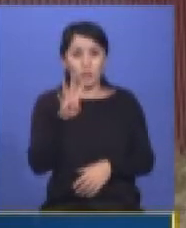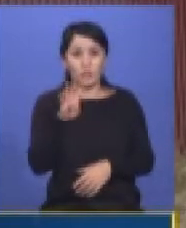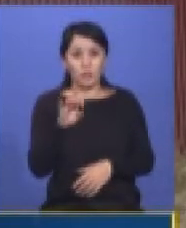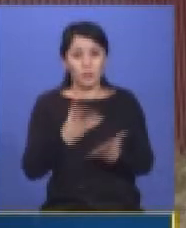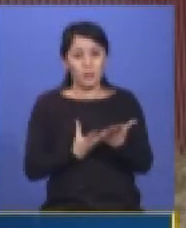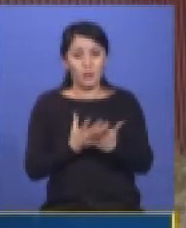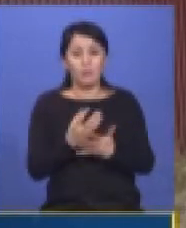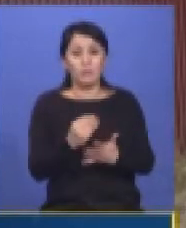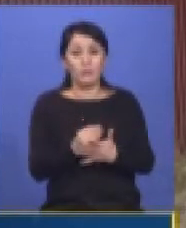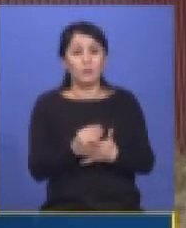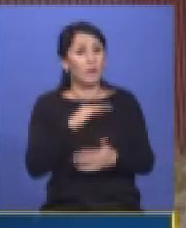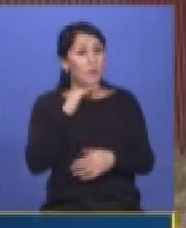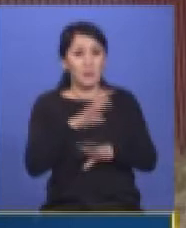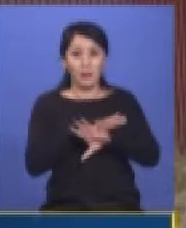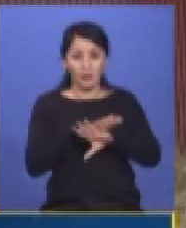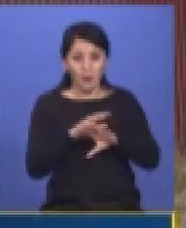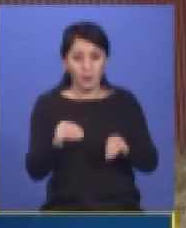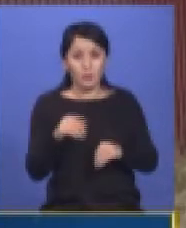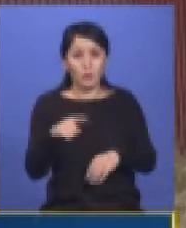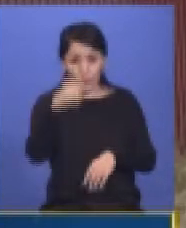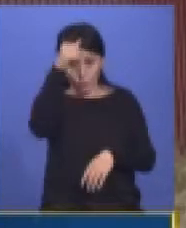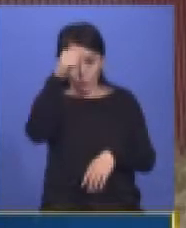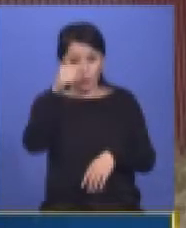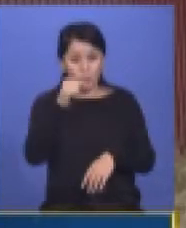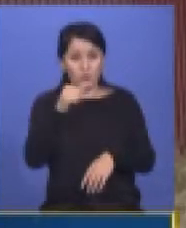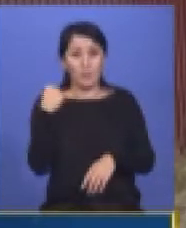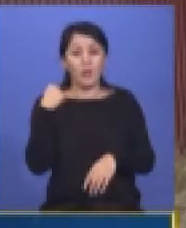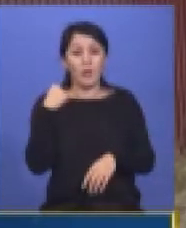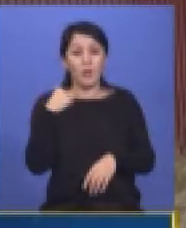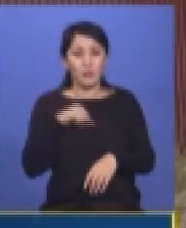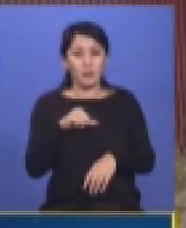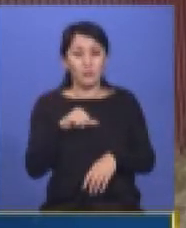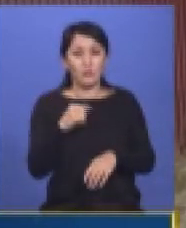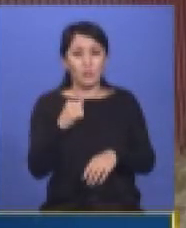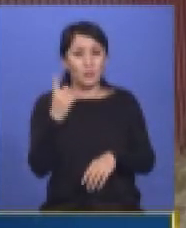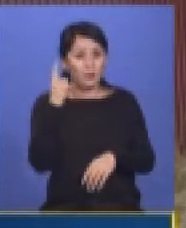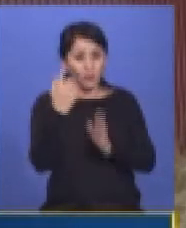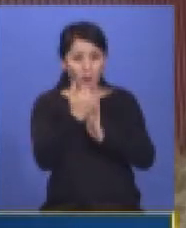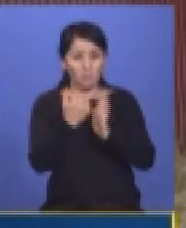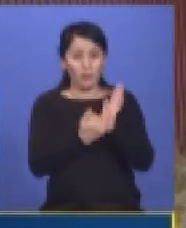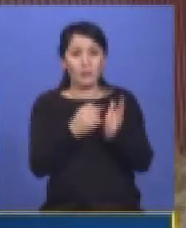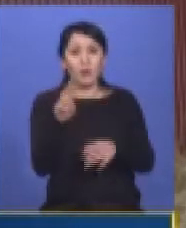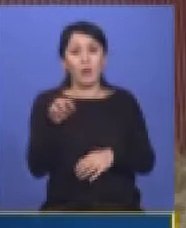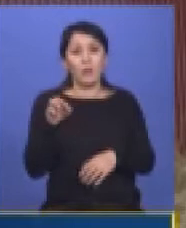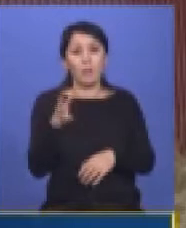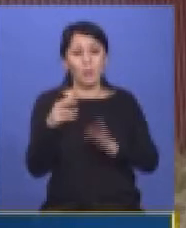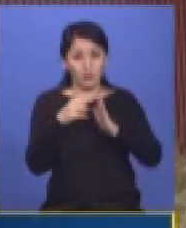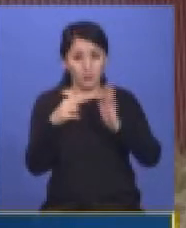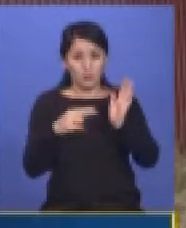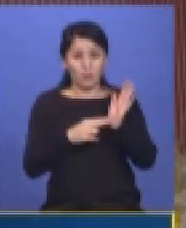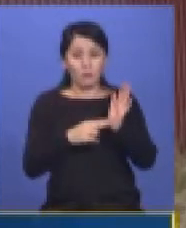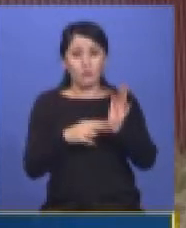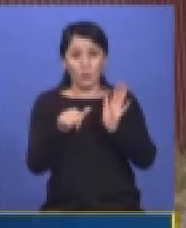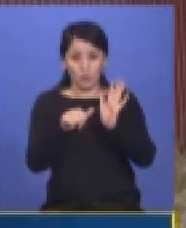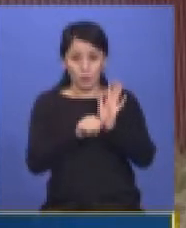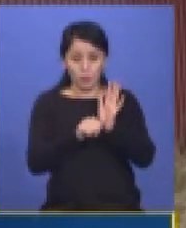ақша төледім. Аса мән берген жоқпын. Осы айда әлі түбіртек келген жоқ. Арнайы қосымшамен қарасам, коммуналдық қызметтер үшін жалпы 17600